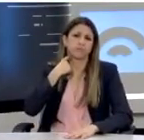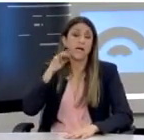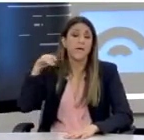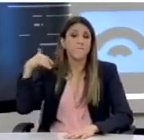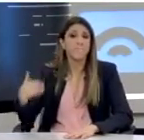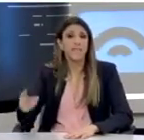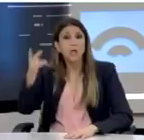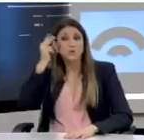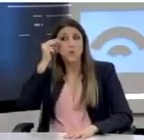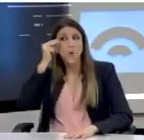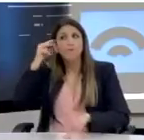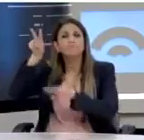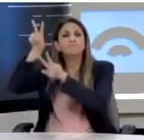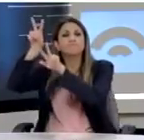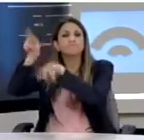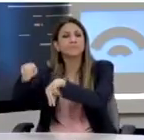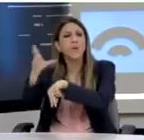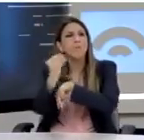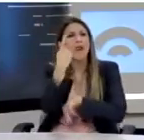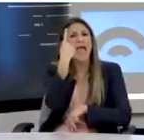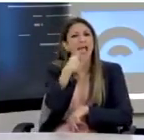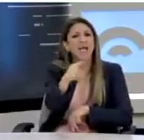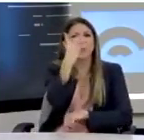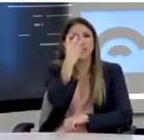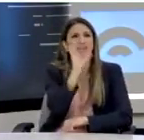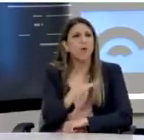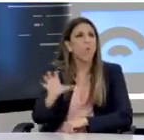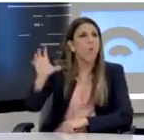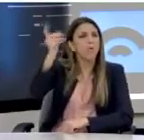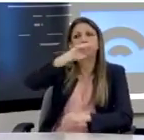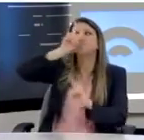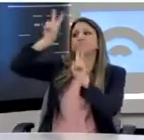ονομασία από περισσότερες από 130 χώρες σε όλο τον κόσμο,